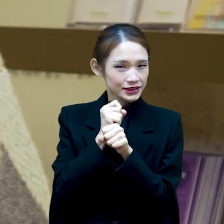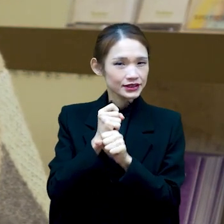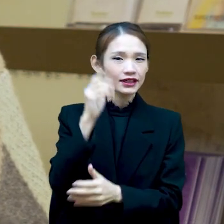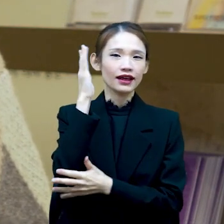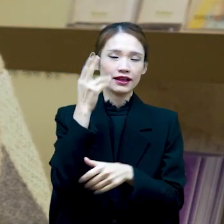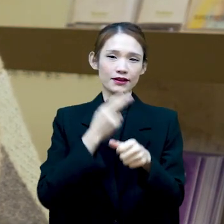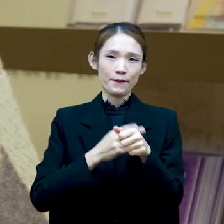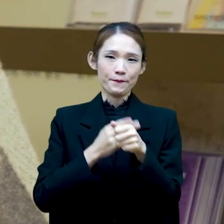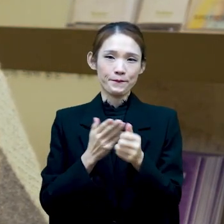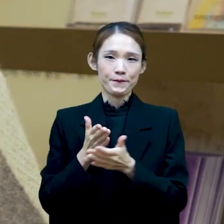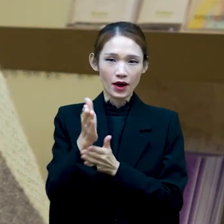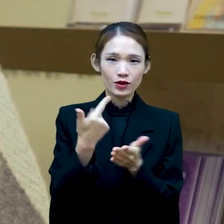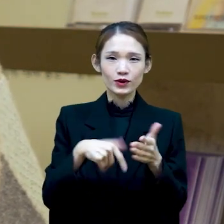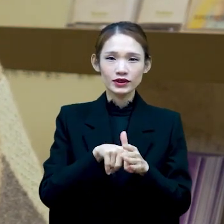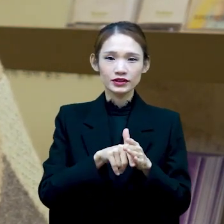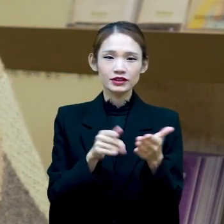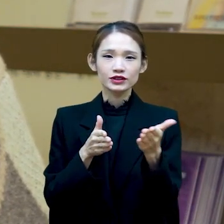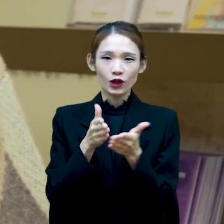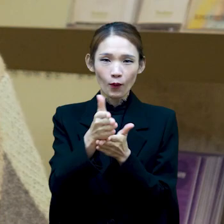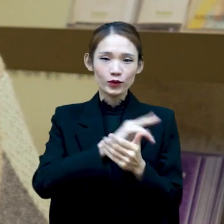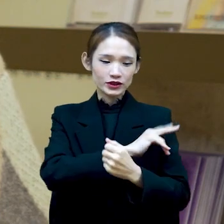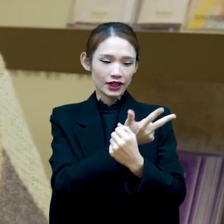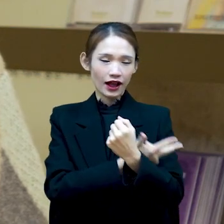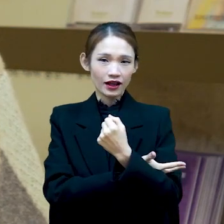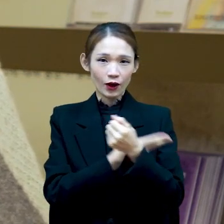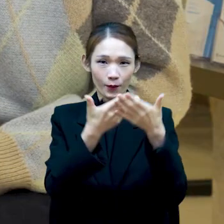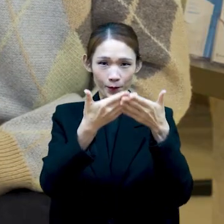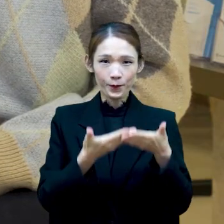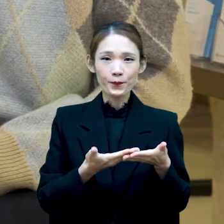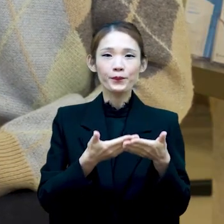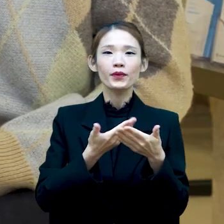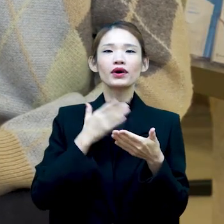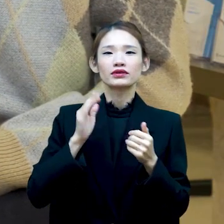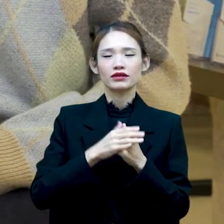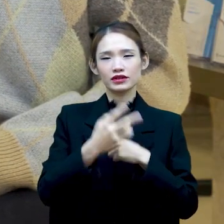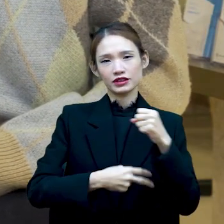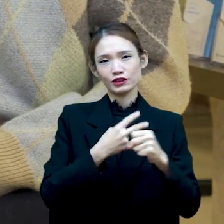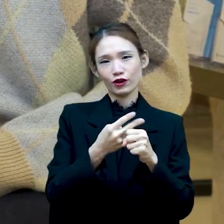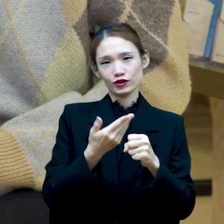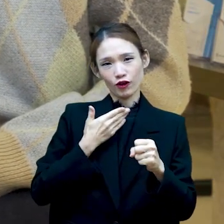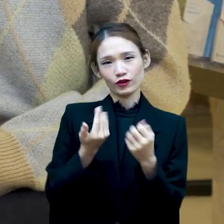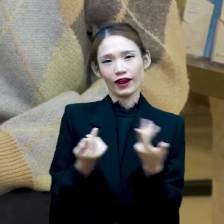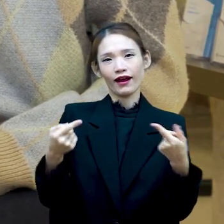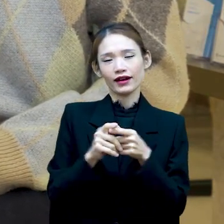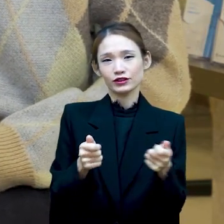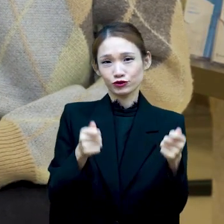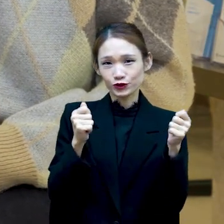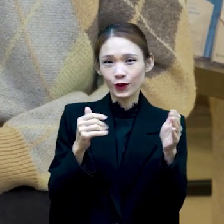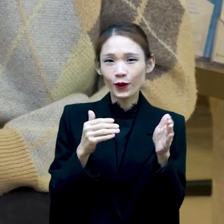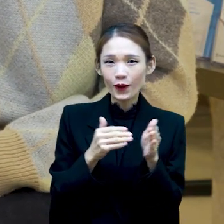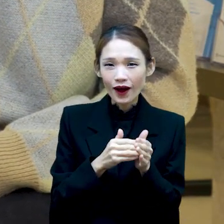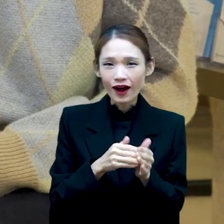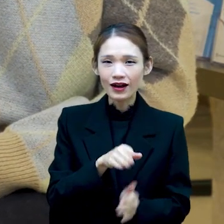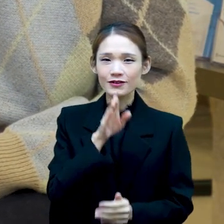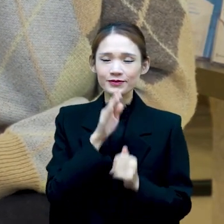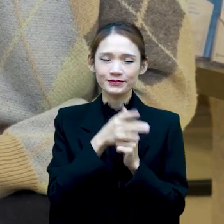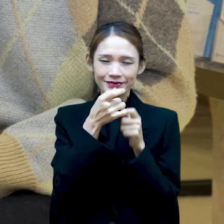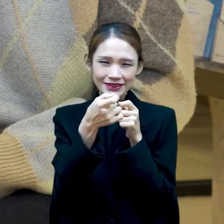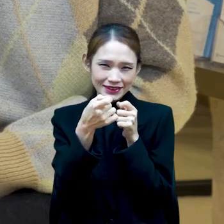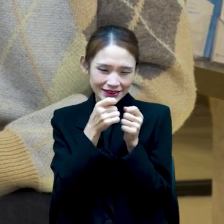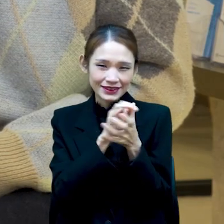강의를 앞으로 나갈 수 있게 전문 강사 자격증을 발급을 받는데 저희가 2년 전에 그걸 같이 수료를 했잖아요. 그렇게